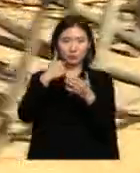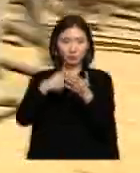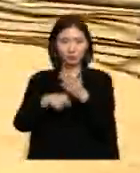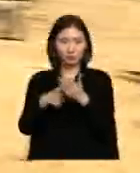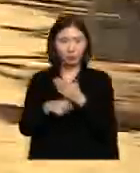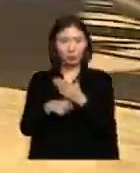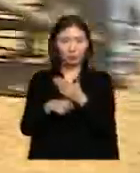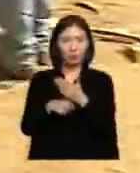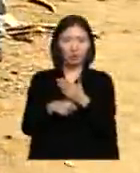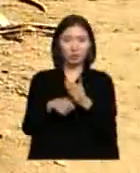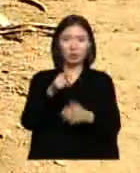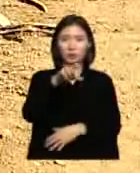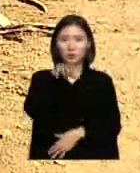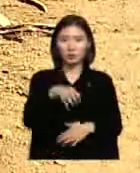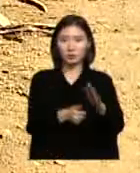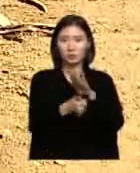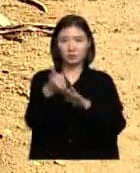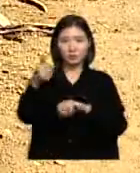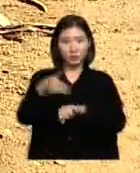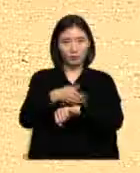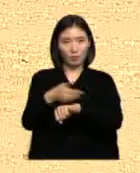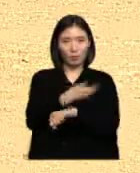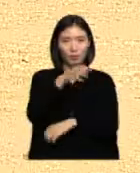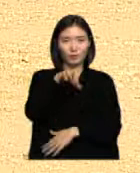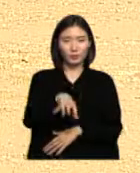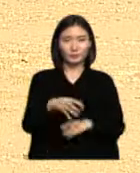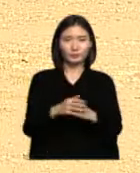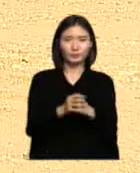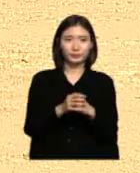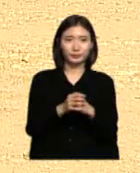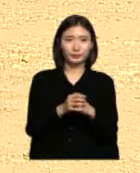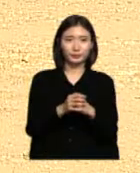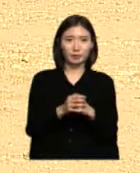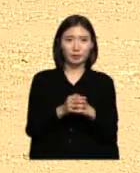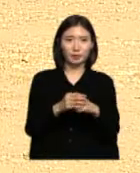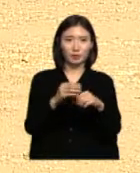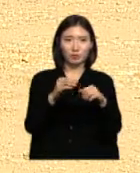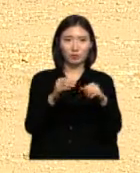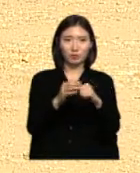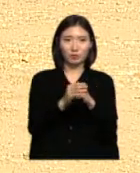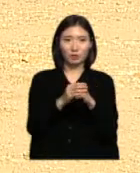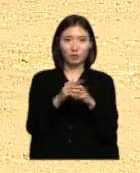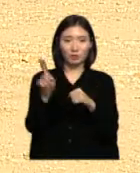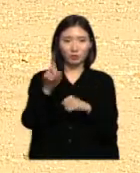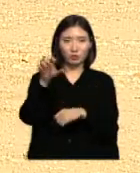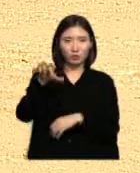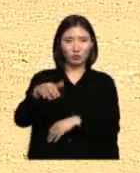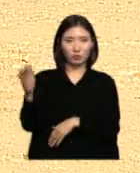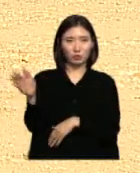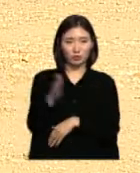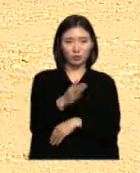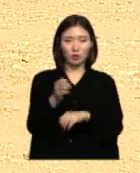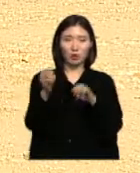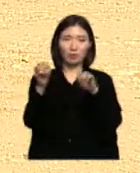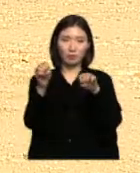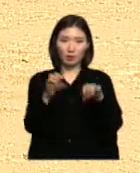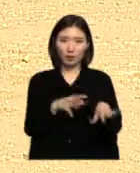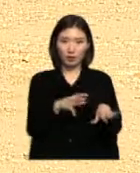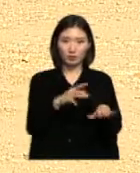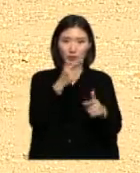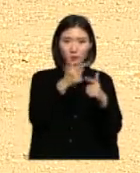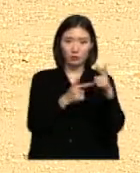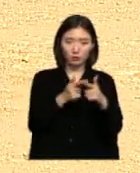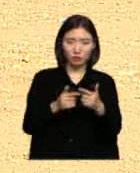이곳은 희망목공소입니다. 일자산, 구봉산, 고덕산에서 폐목으로